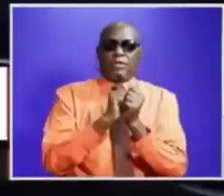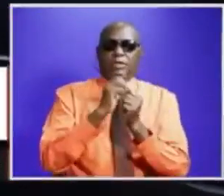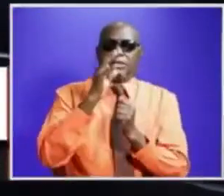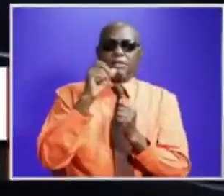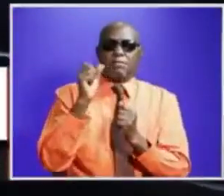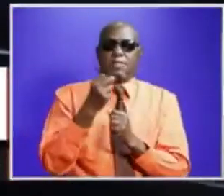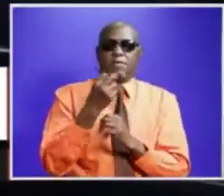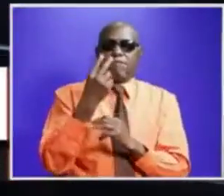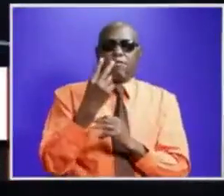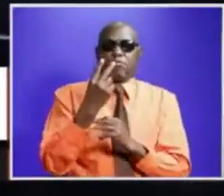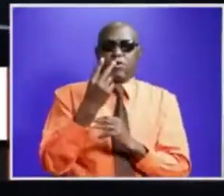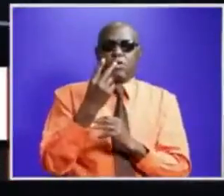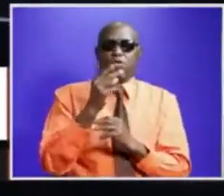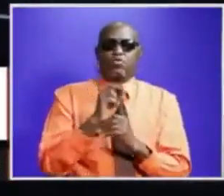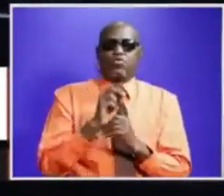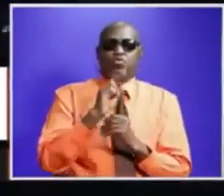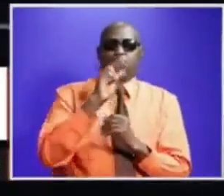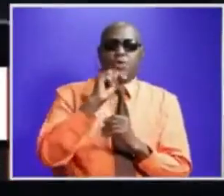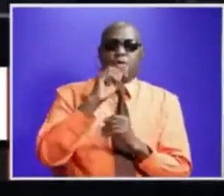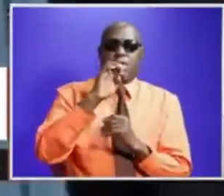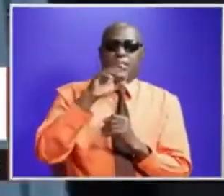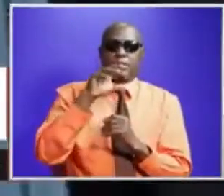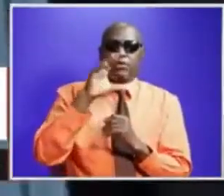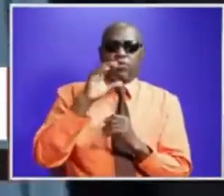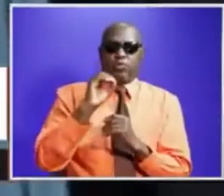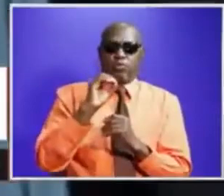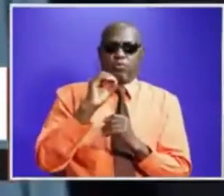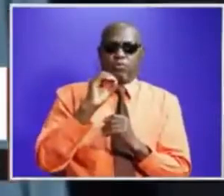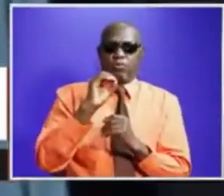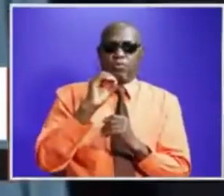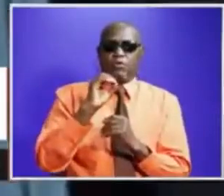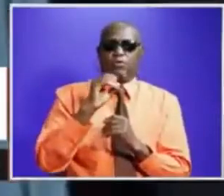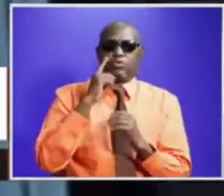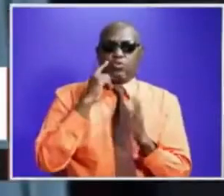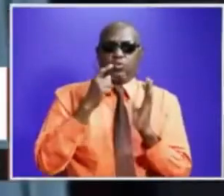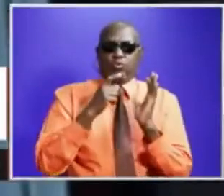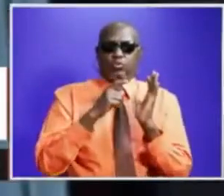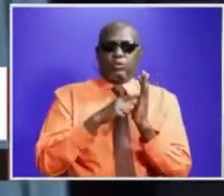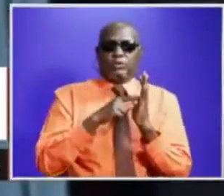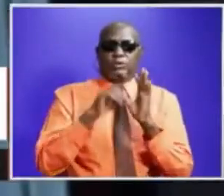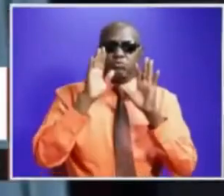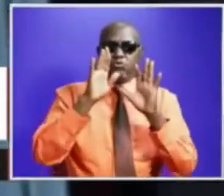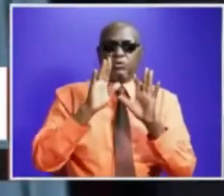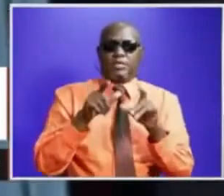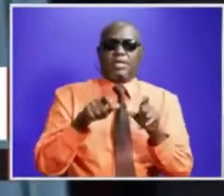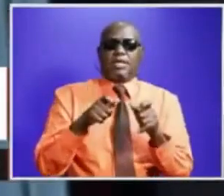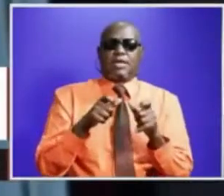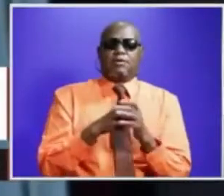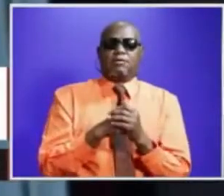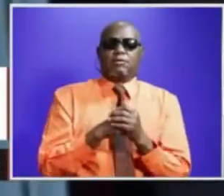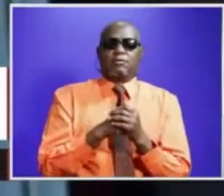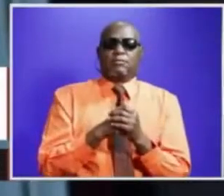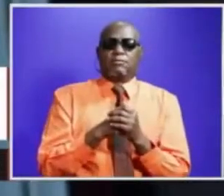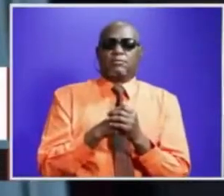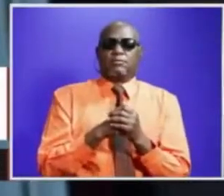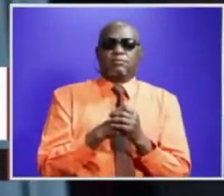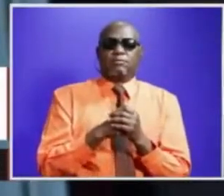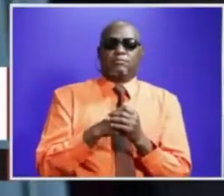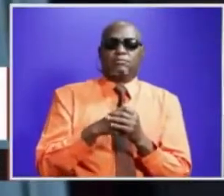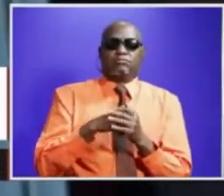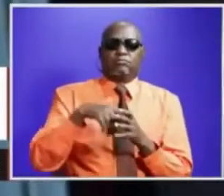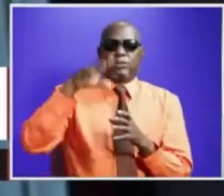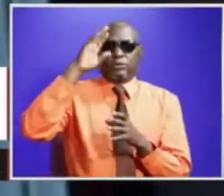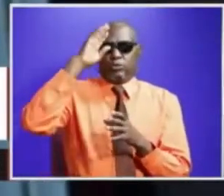siku iliyotengwa na UNESCO ili kutambua umuhimu wa redio katika mawasiliano. Yo, it's your guy in the building, God's